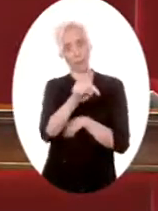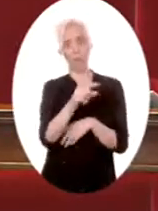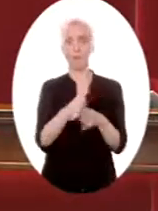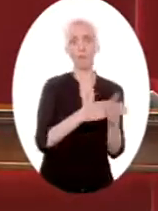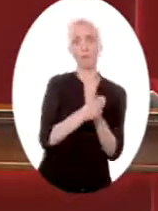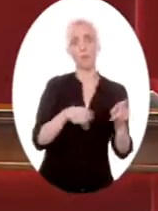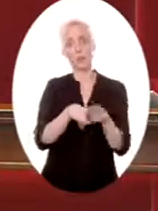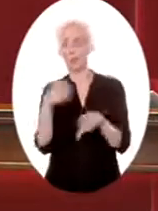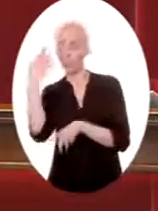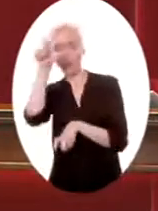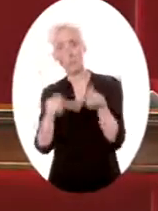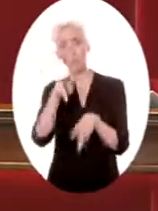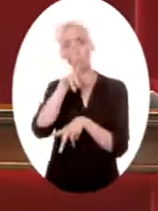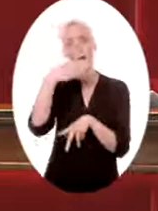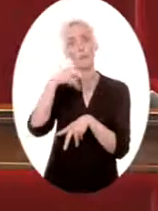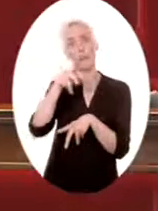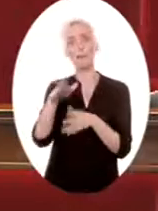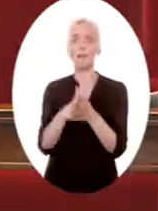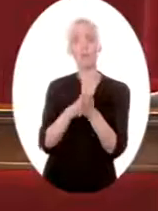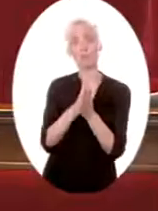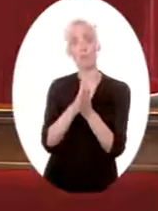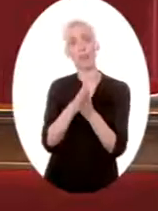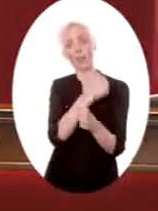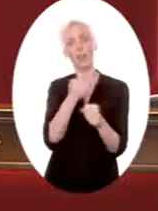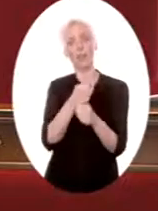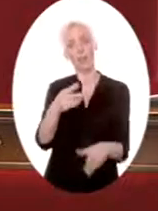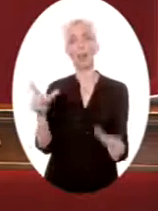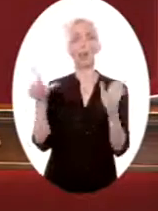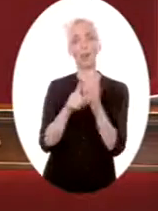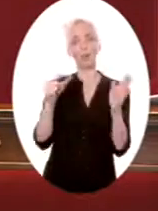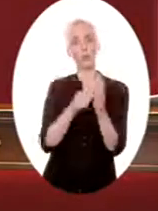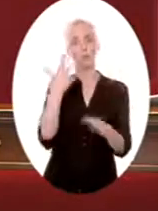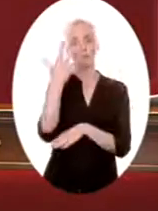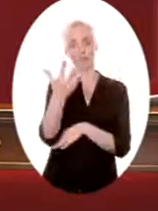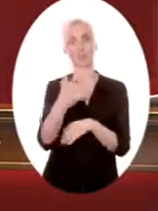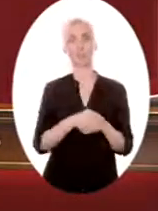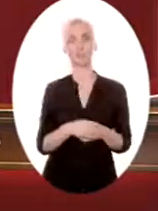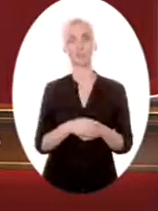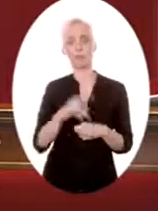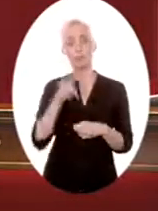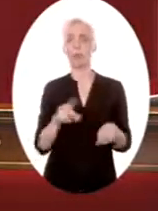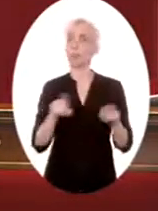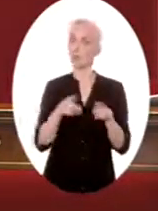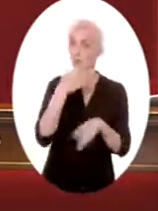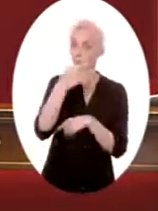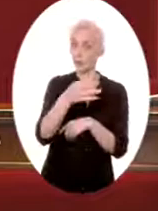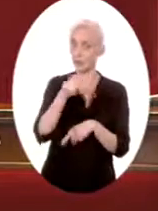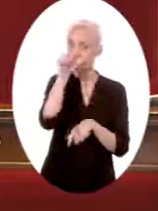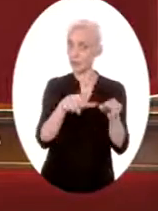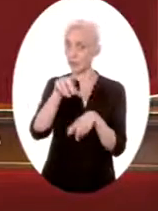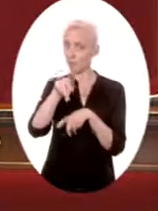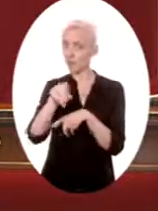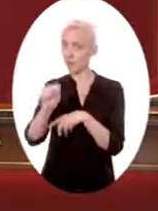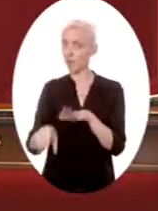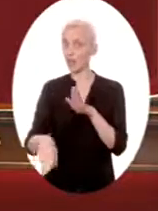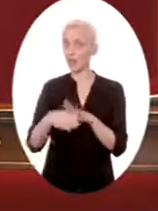de parlementaire UMP que la loi du handicap du 11 février 2005 a été votée je voudrais également rappeler que les socialistes avaient voté